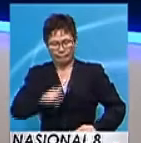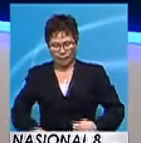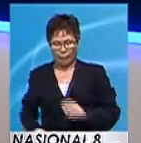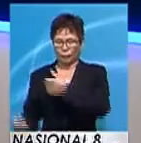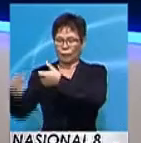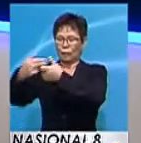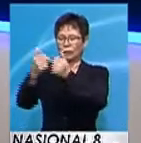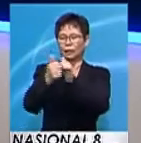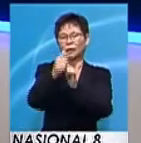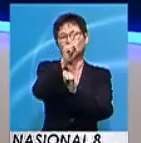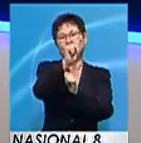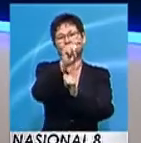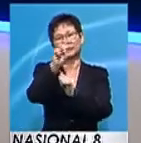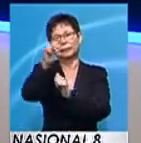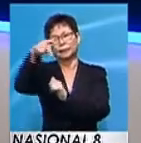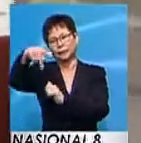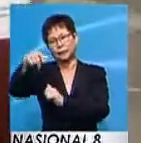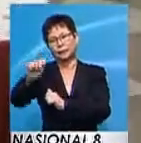dengan TPPA.